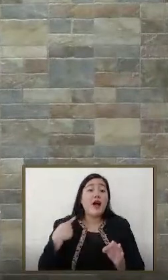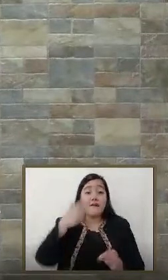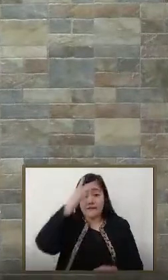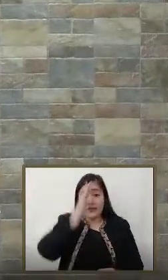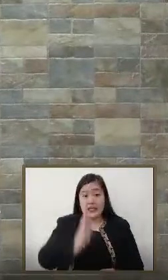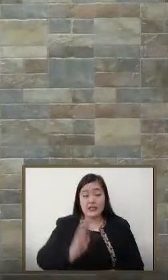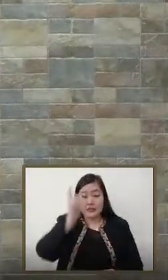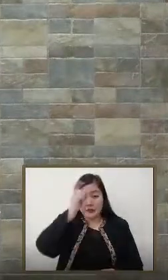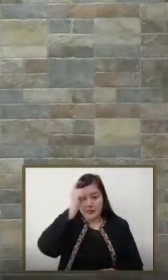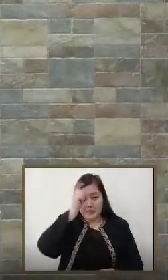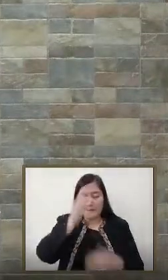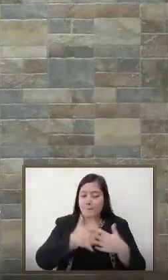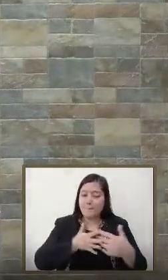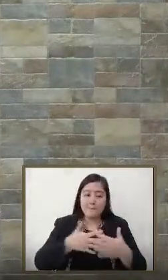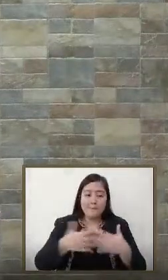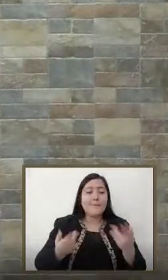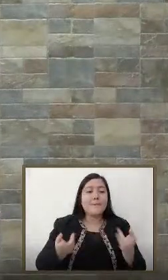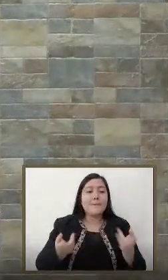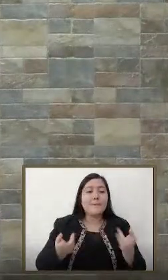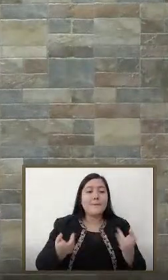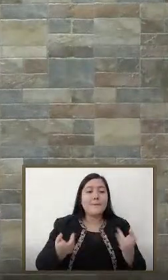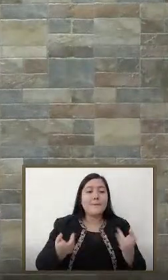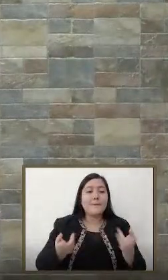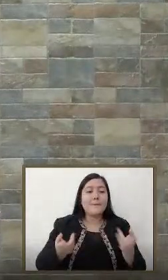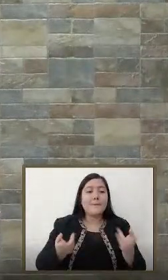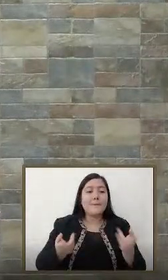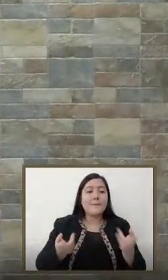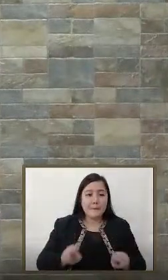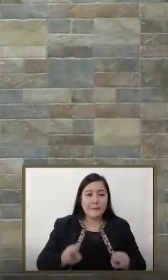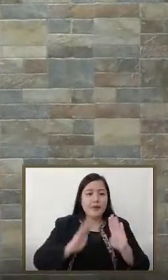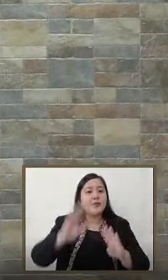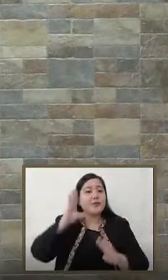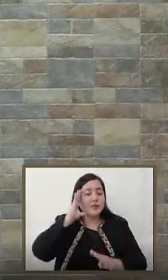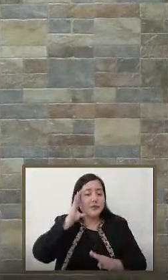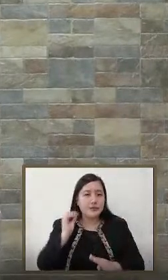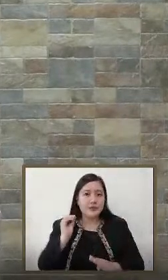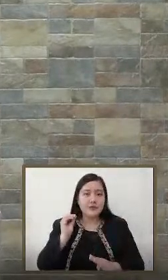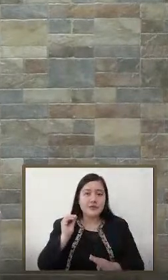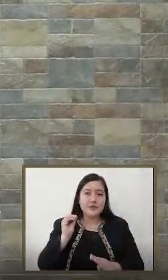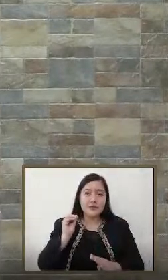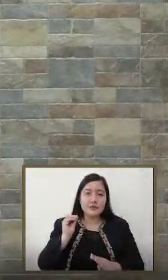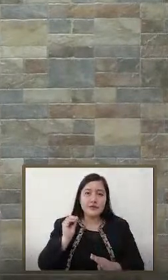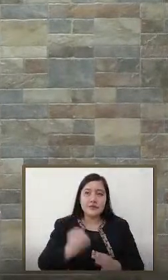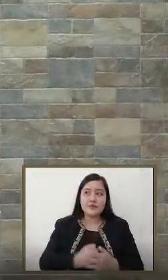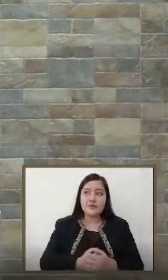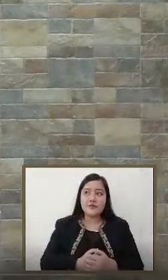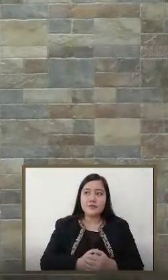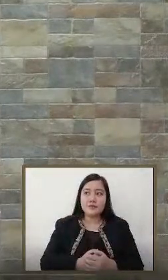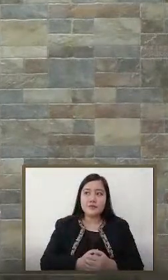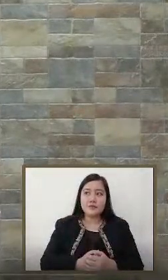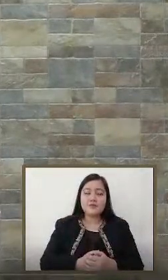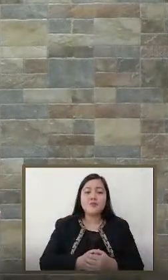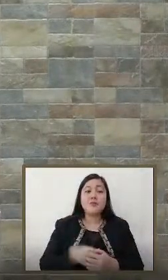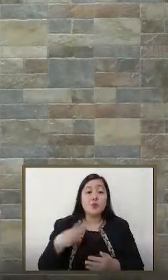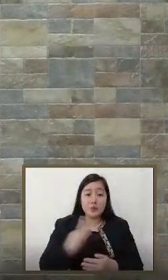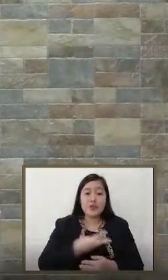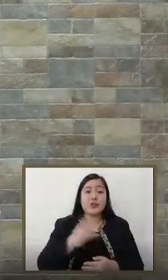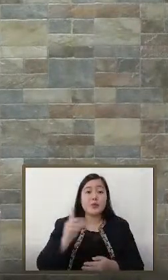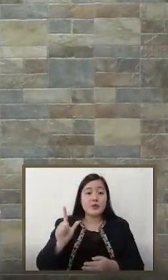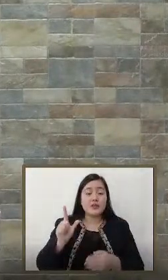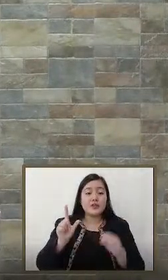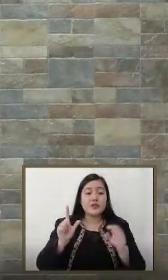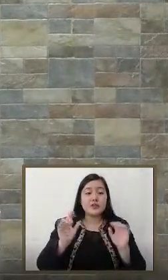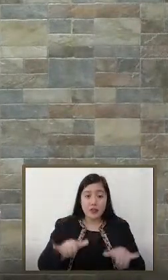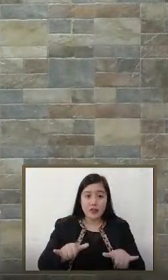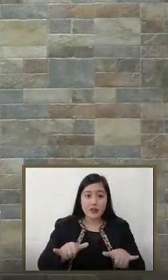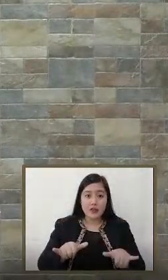anumang problema ang darating sa iyo, darating sa atin, makakayanan natin. Bakit? Yung wisdom na binigay sa iyo ng Diyos,